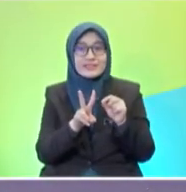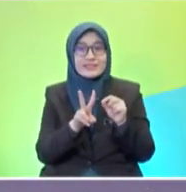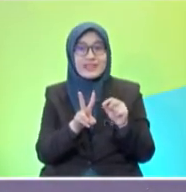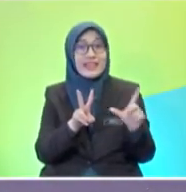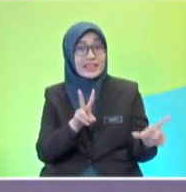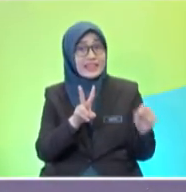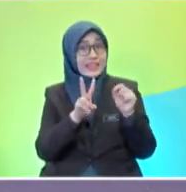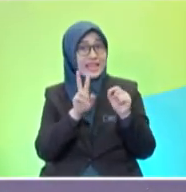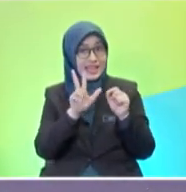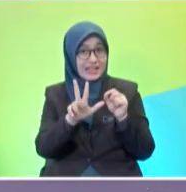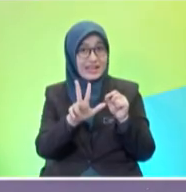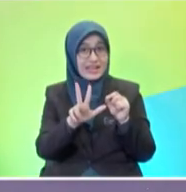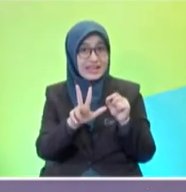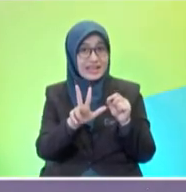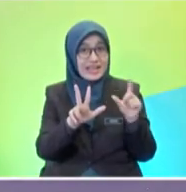2 3